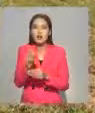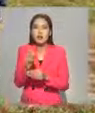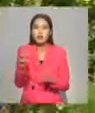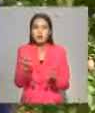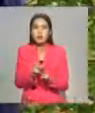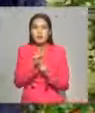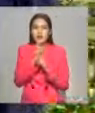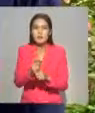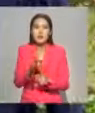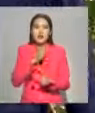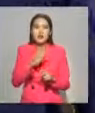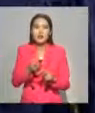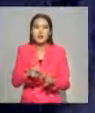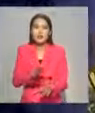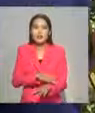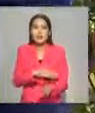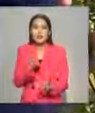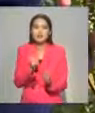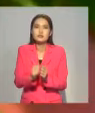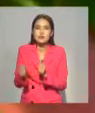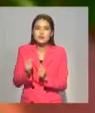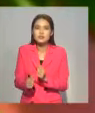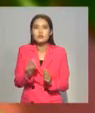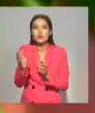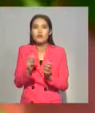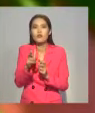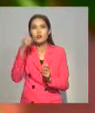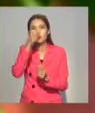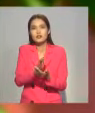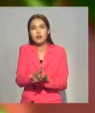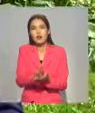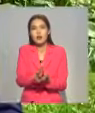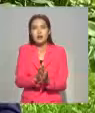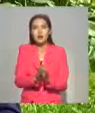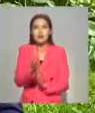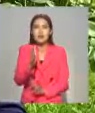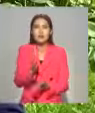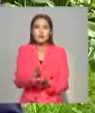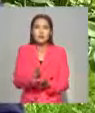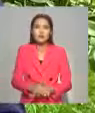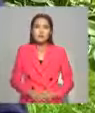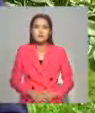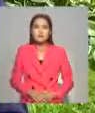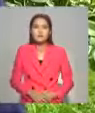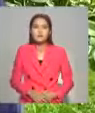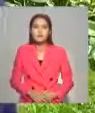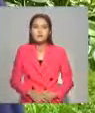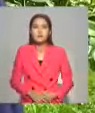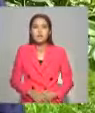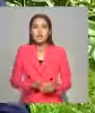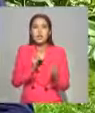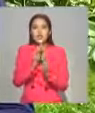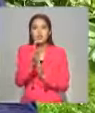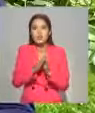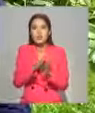екен. Бұл оқиға әйгілі Алматы апортының даңқы шықпастан 13 жыл бұрын болыпты. Жеріміз өте бейімделген алма баққа да.